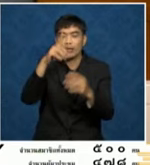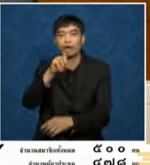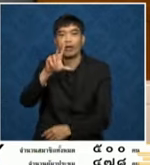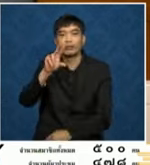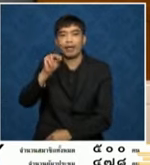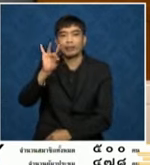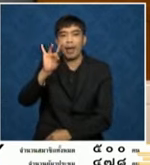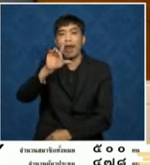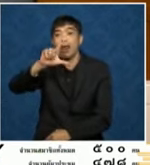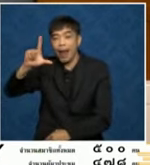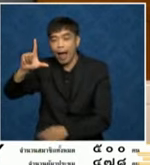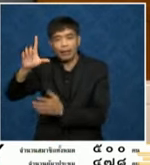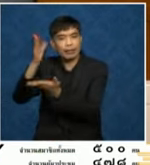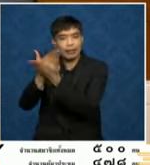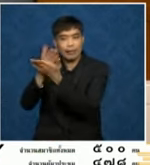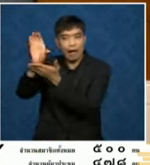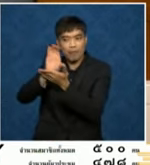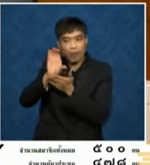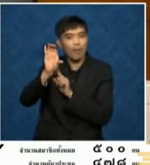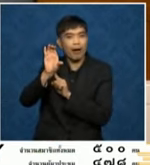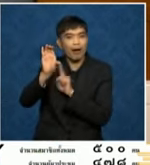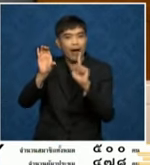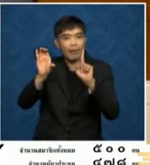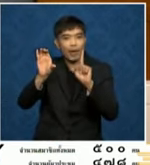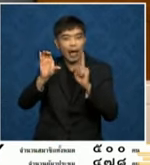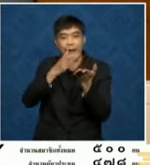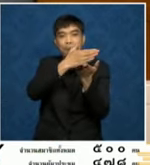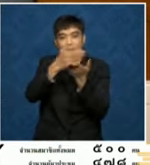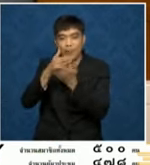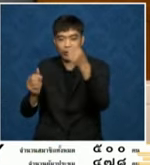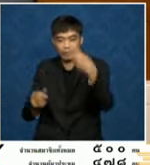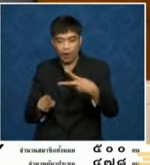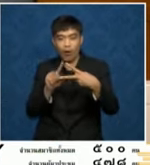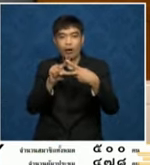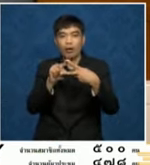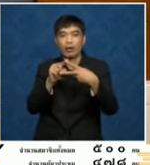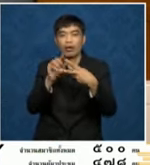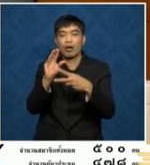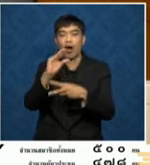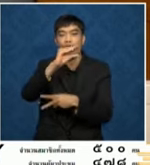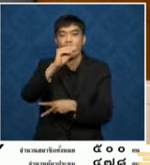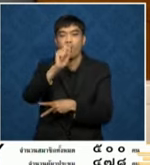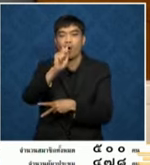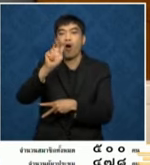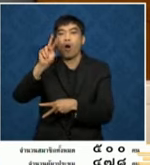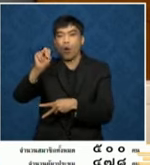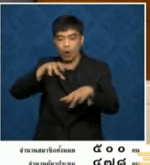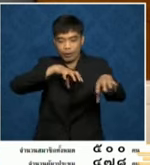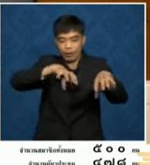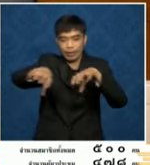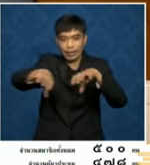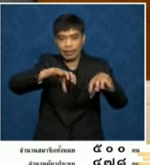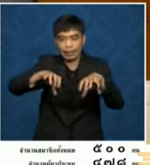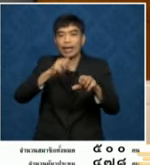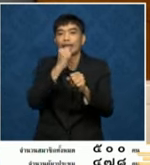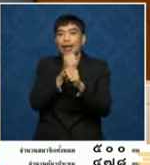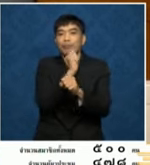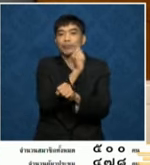เศษเนี่ยประกอบด้วย2ส่วนใหญ่ๆครับส่วนแรกคือการโอนเปลี่ยนแปลงจัดสรรงบประมาณรายจ่ายประจ